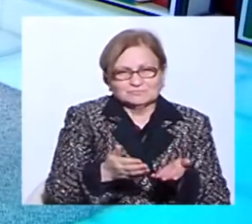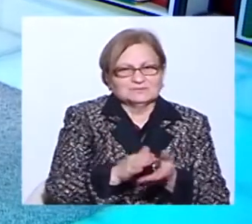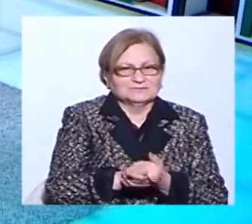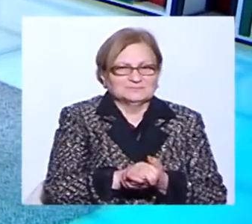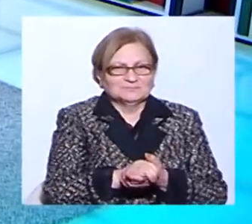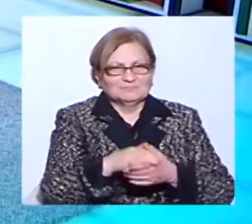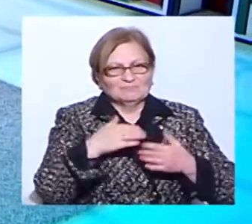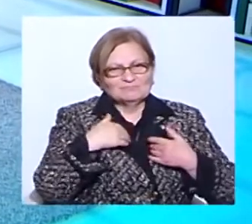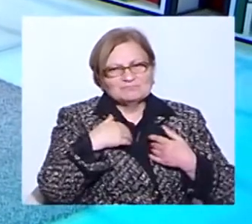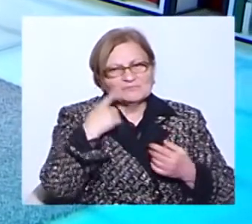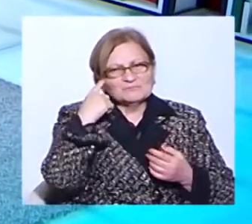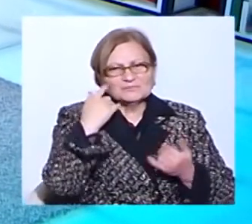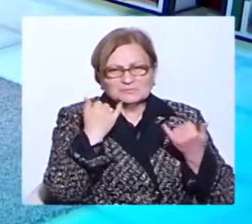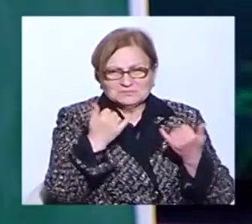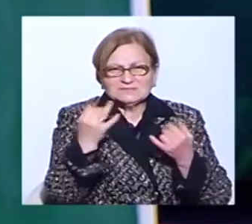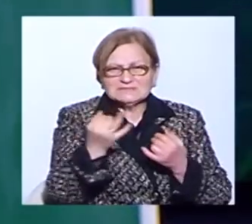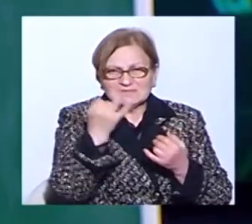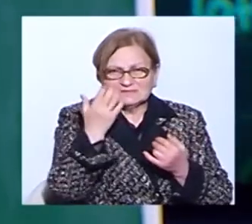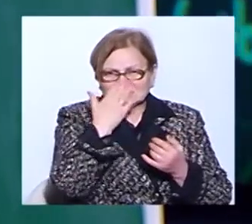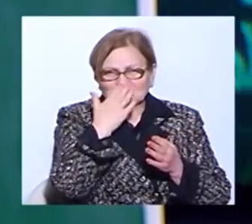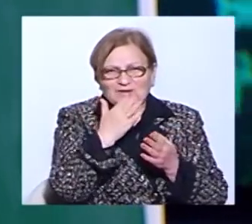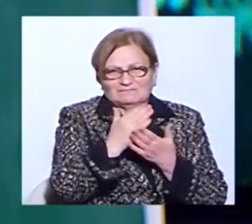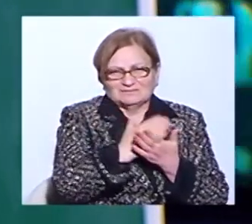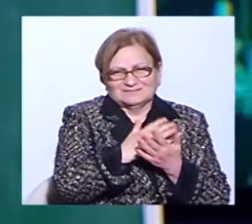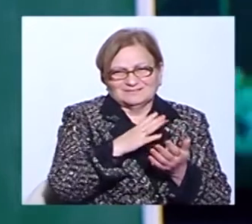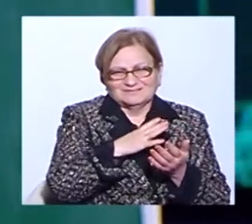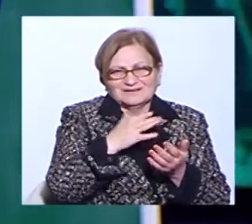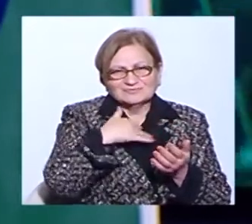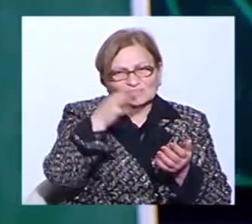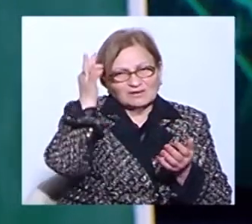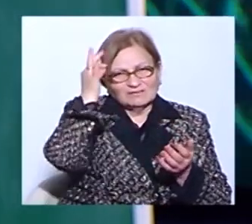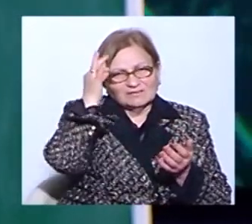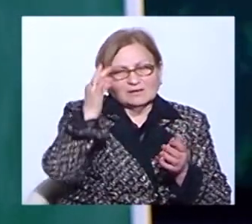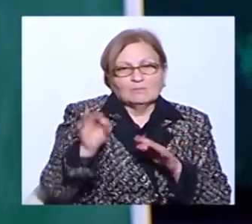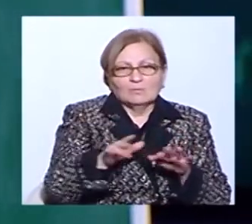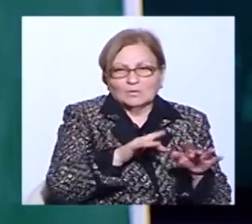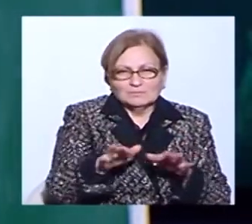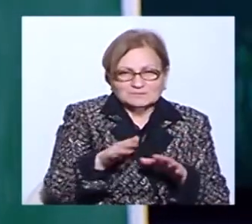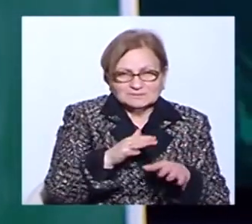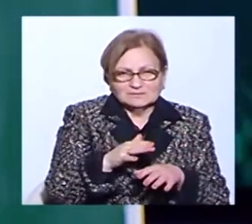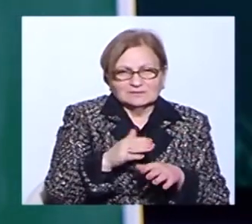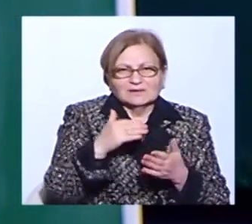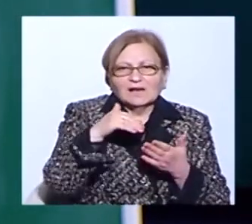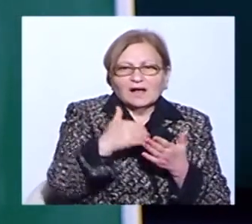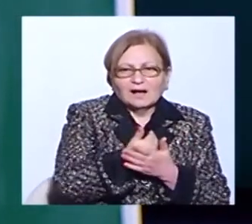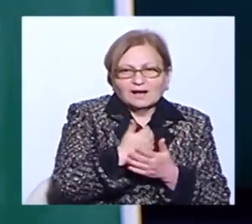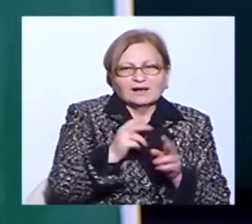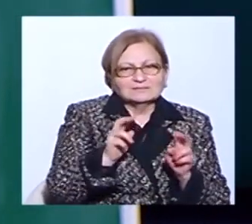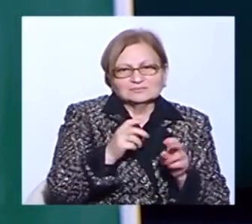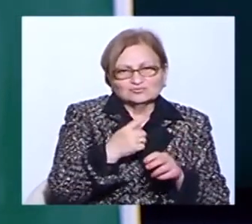ბავშვებო, მე მგონი დღესაც საინტერესო გაკვეთილი გამოგვივიდა. გავიხსენეთ მოქმედების ახალი